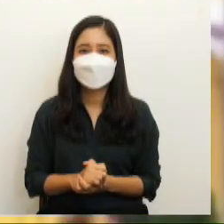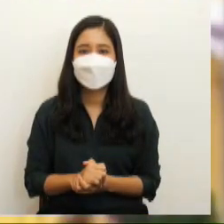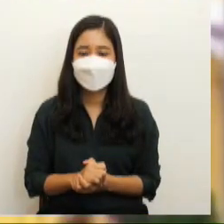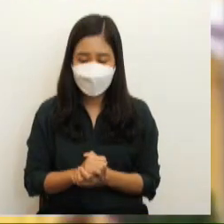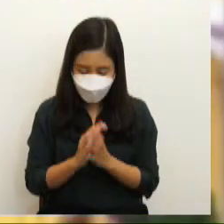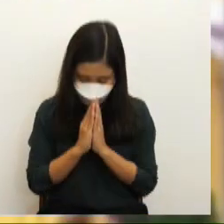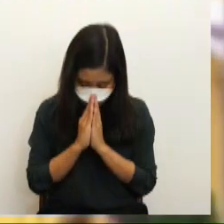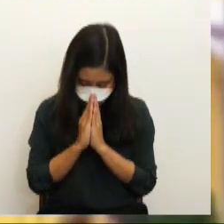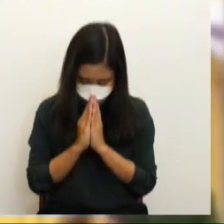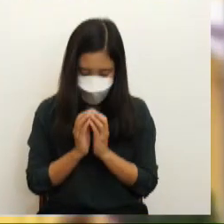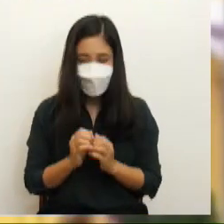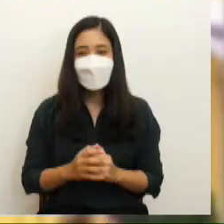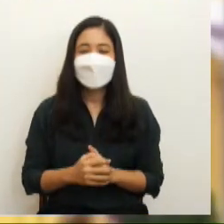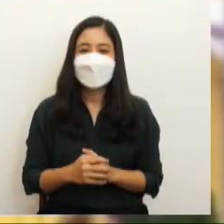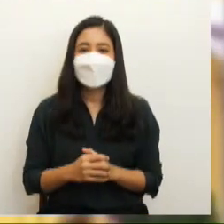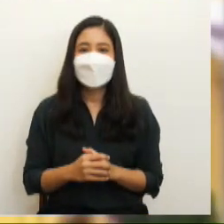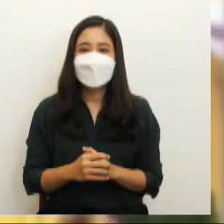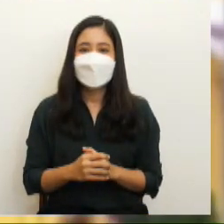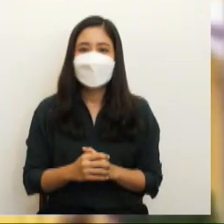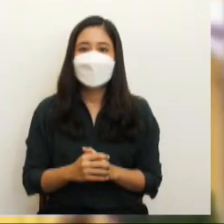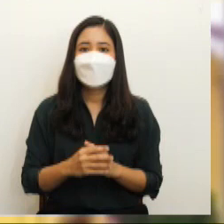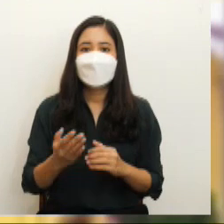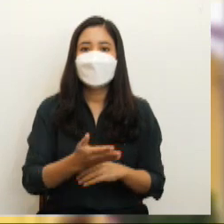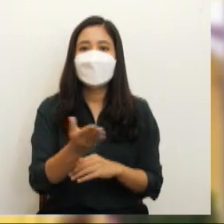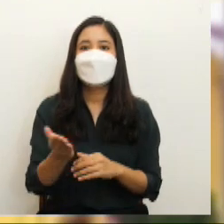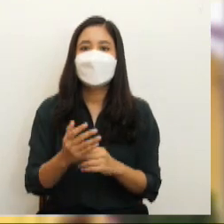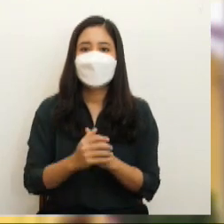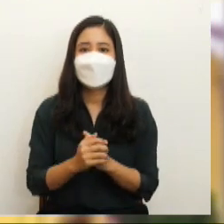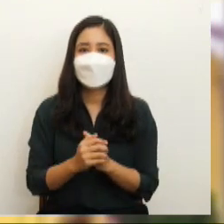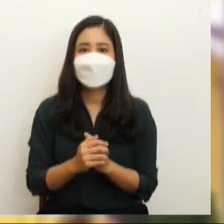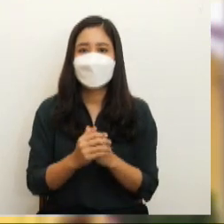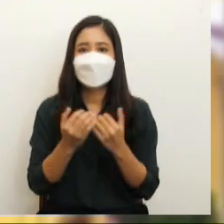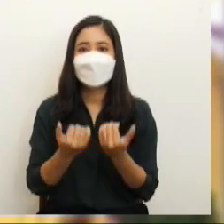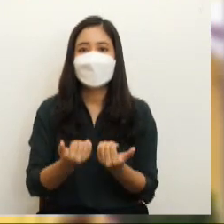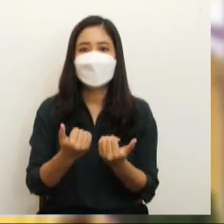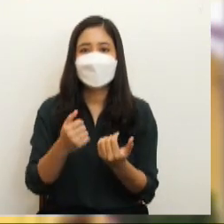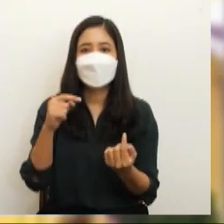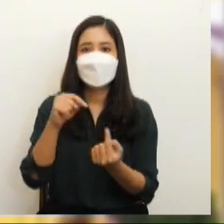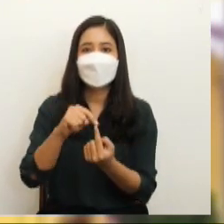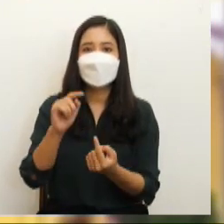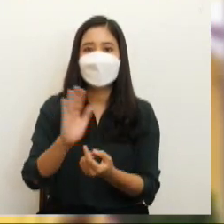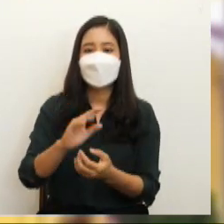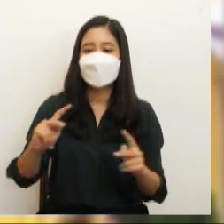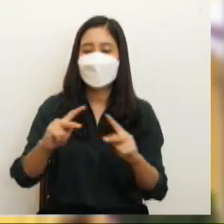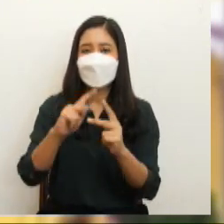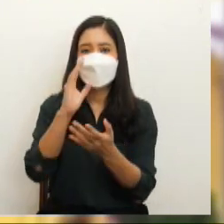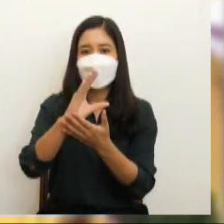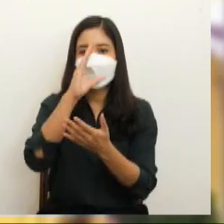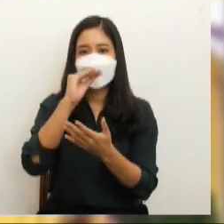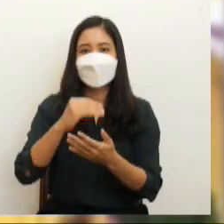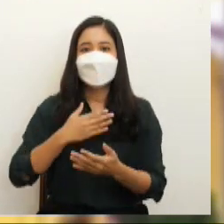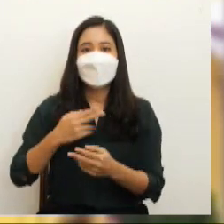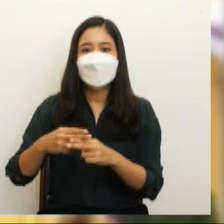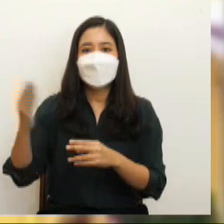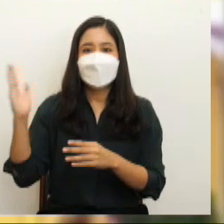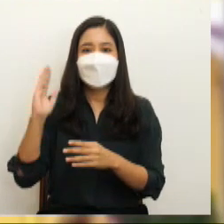ค่ะสวัสดีค่ะทุกท่านที่รับชมทางบ้านนะคะดิฉันเกตทิพย์สุภวานิชค่ะผู้ตรวจราชการกระทรวงศึกษาธิการค่ะโฆษกกระทรวงศึกษ